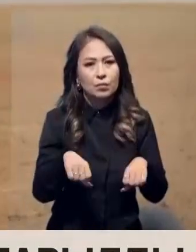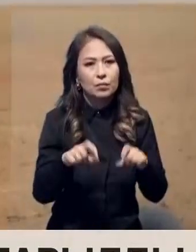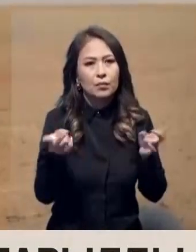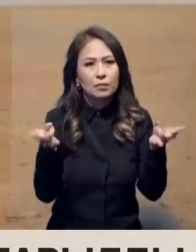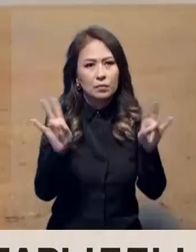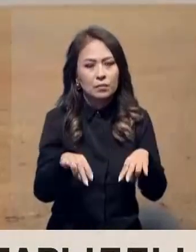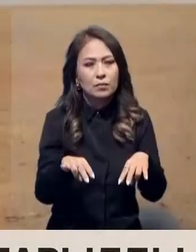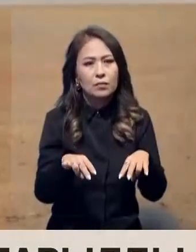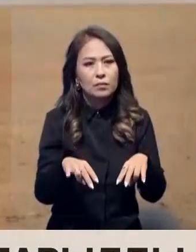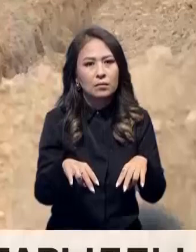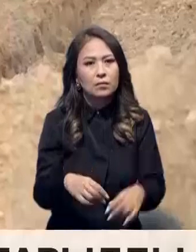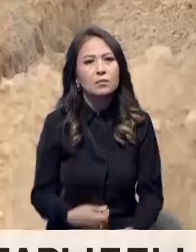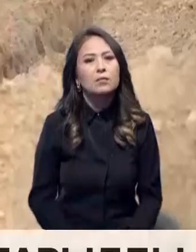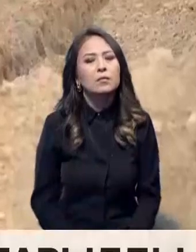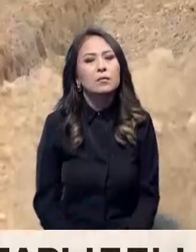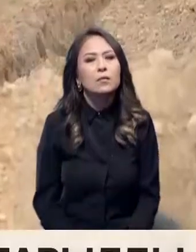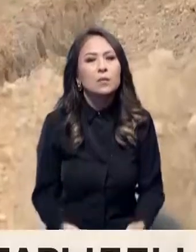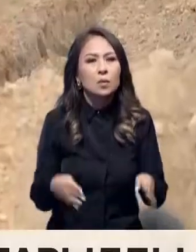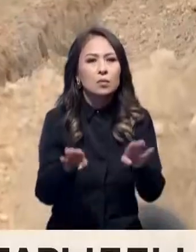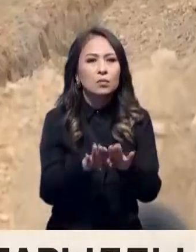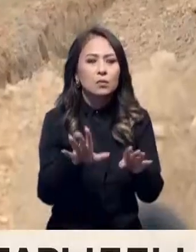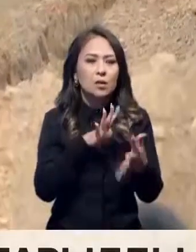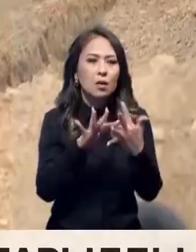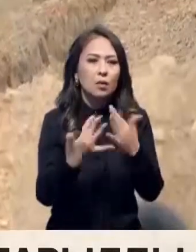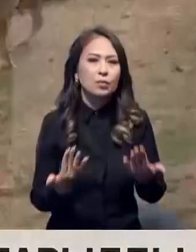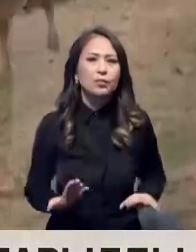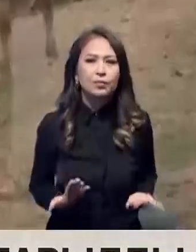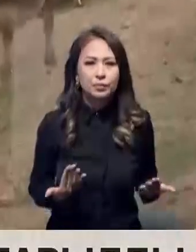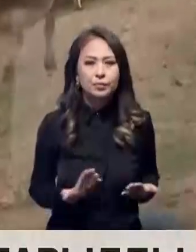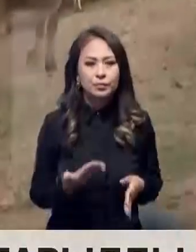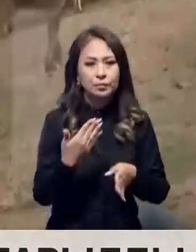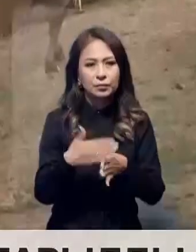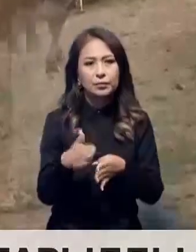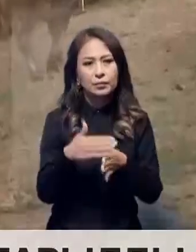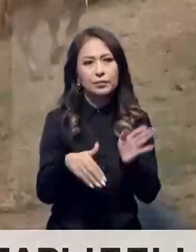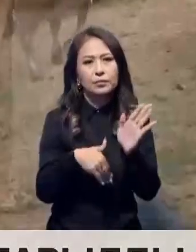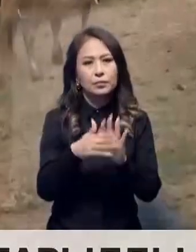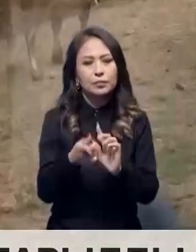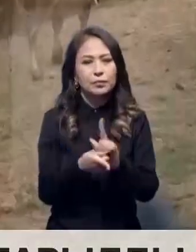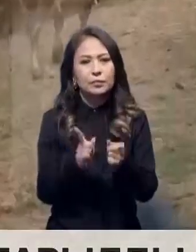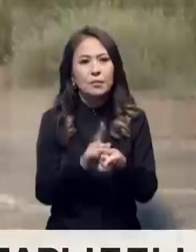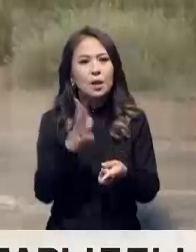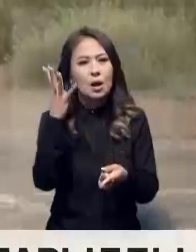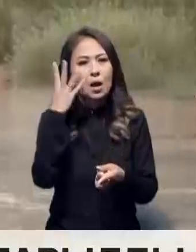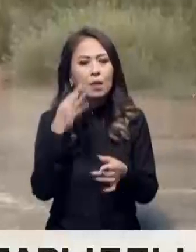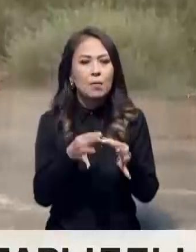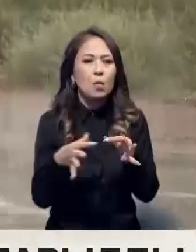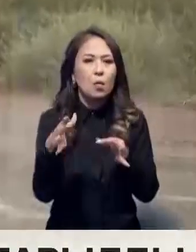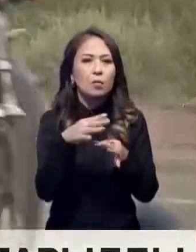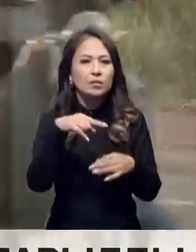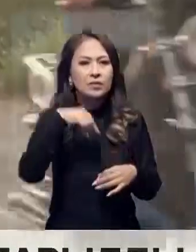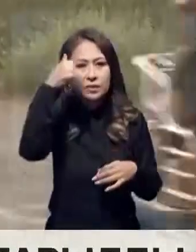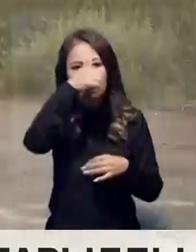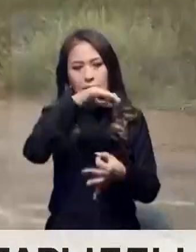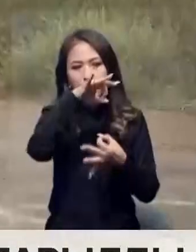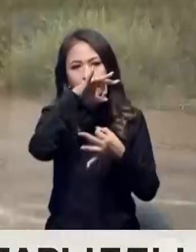кетуге болады. Ондай да жолдар бар. Осылайша ауыл тұрғындарының өрісі біртіндеп кеңейіп жатыр. Алматы облысы бойынша биыл пайдаланылмай